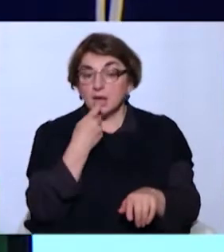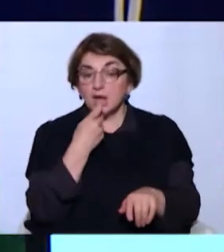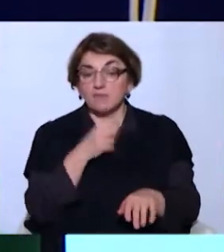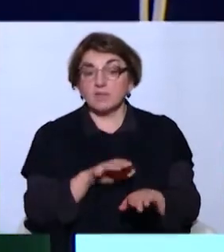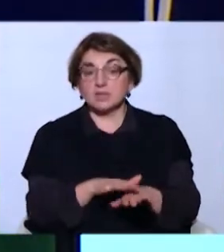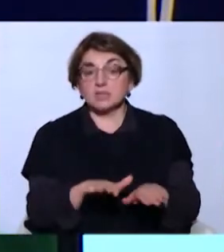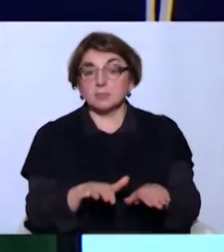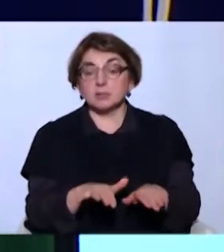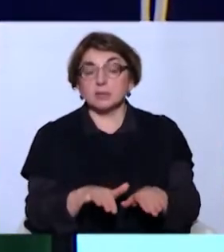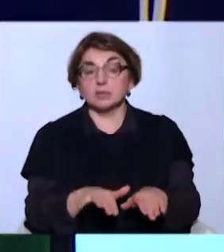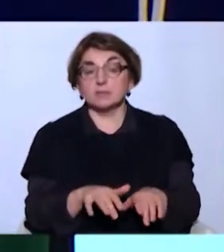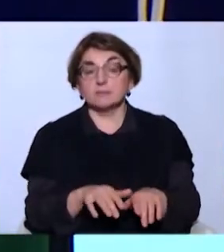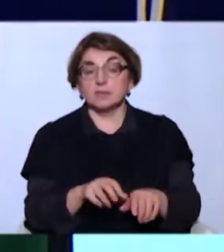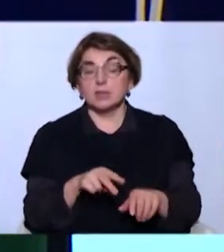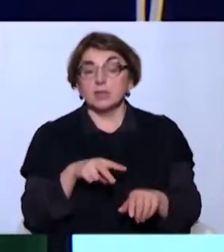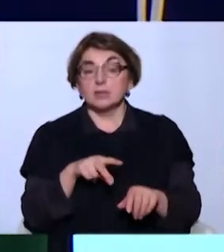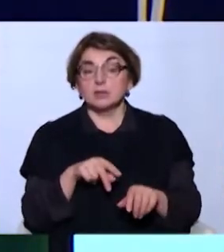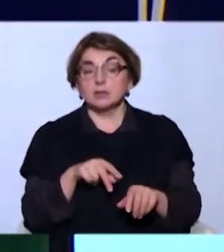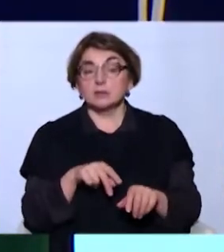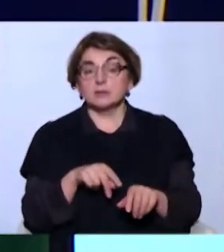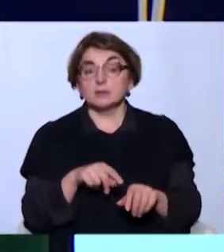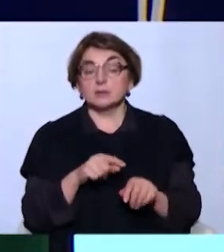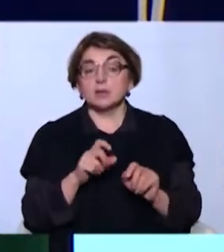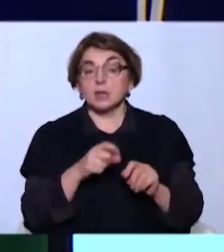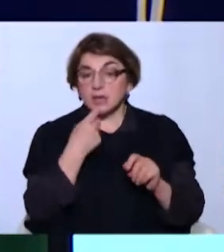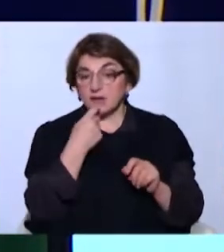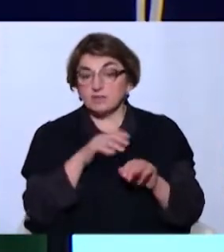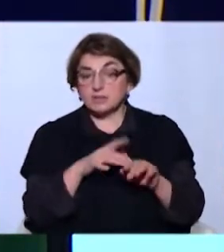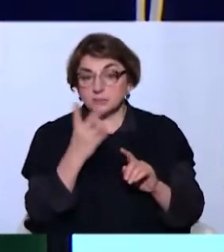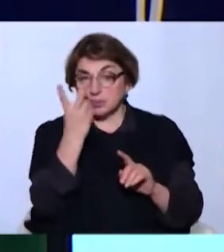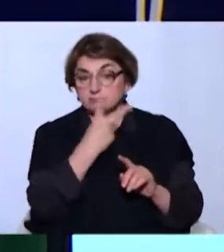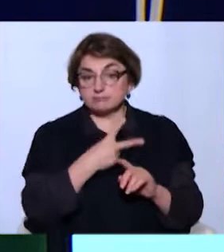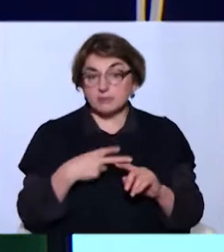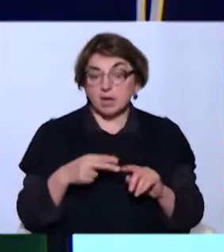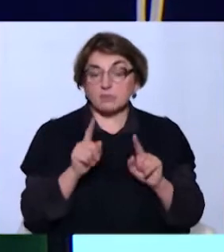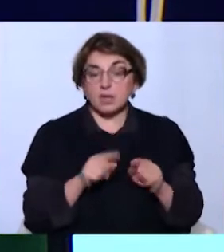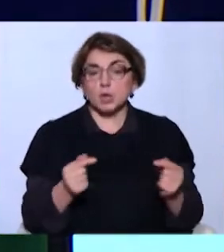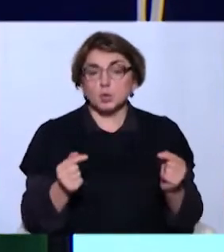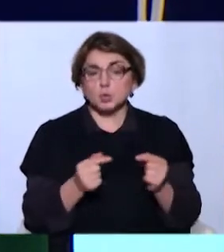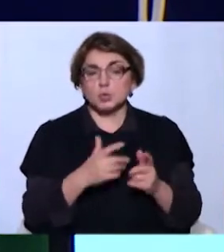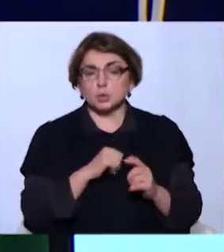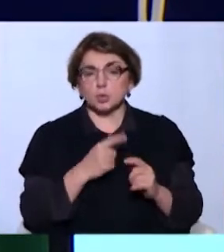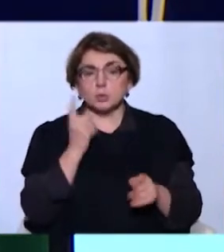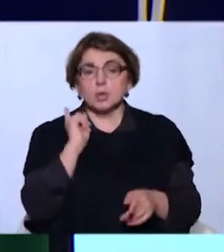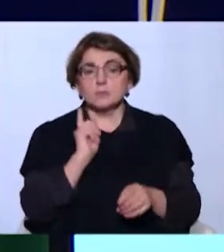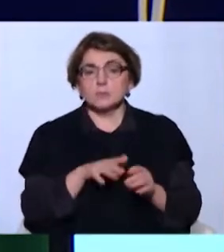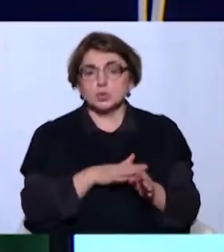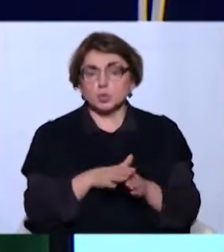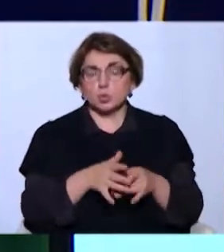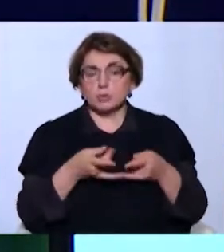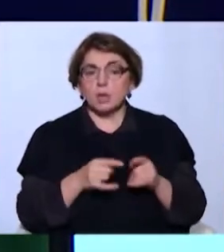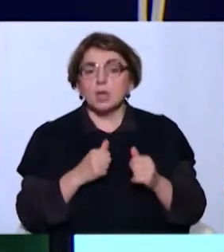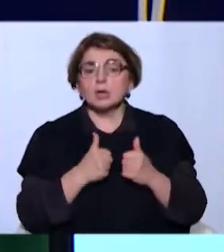კვერცხებიდან, მწერის ლარვები კვერცხებიდან გამოჩეკილი გავს დასრულ ორგანიზმს, მაგრამ რომ